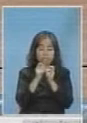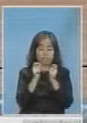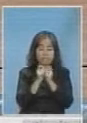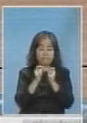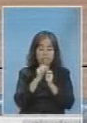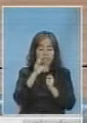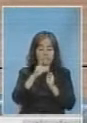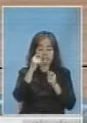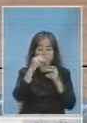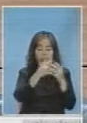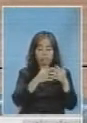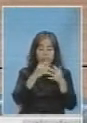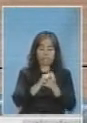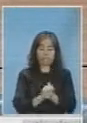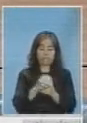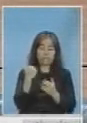การ